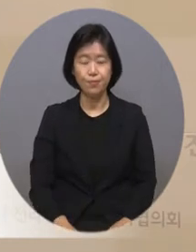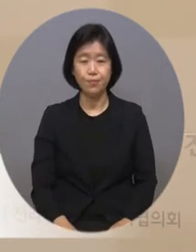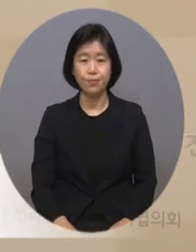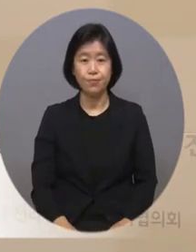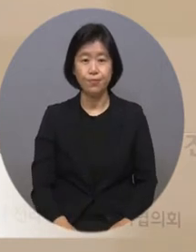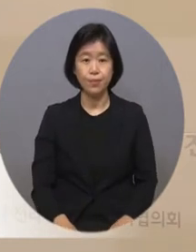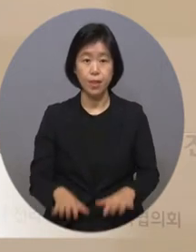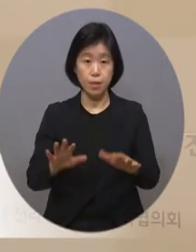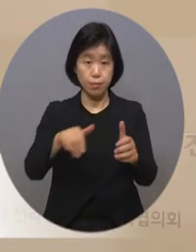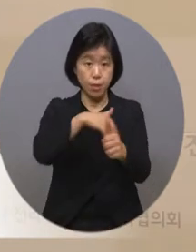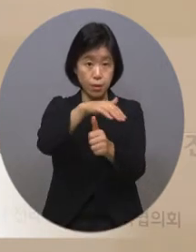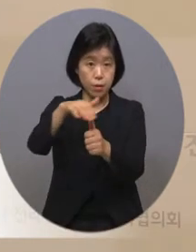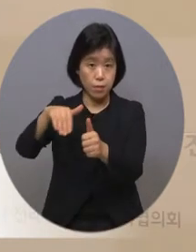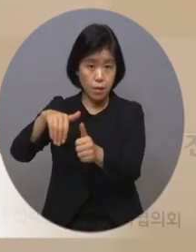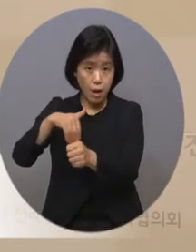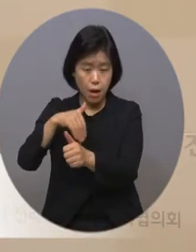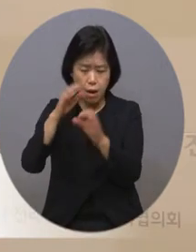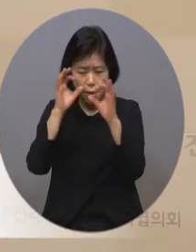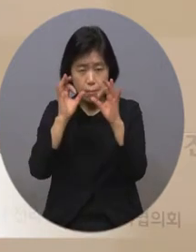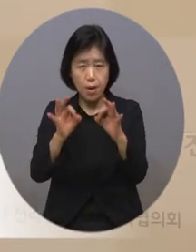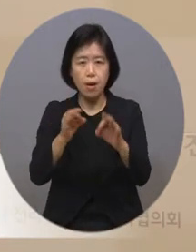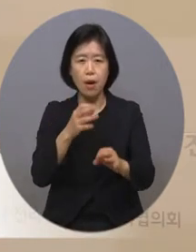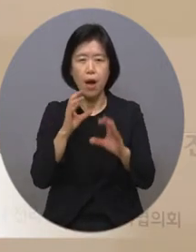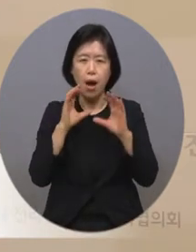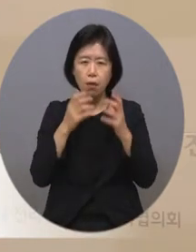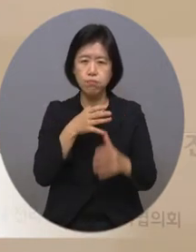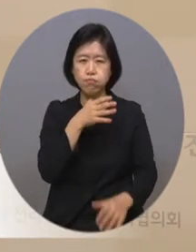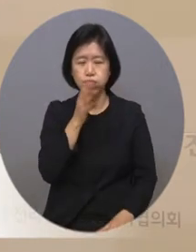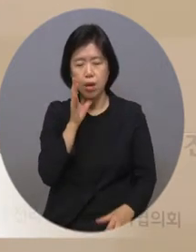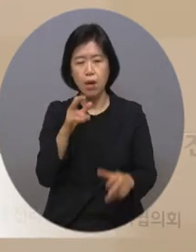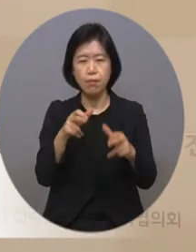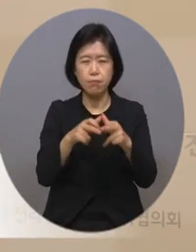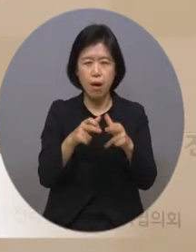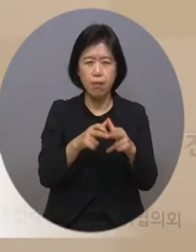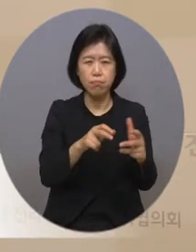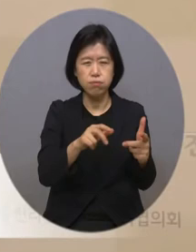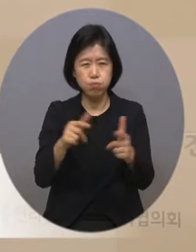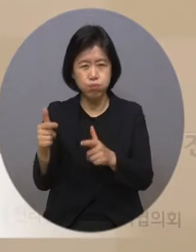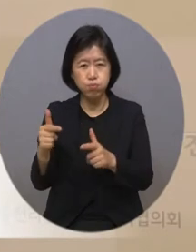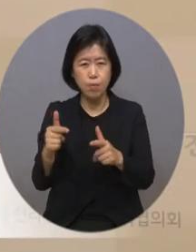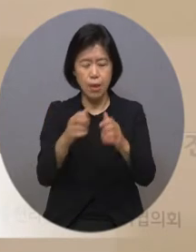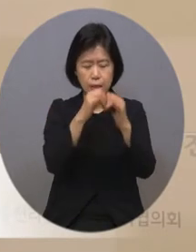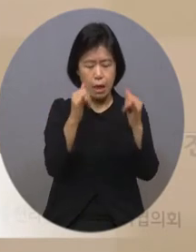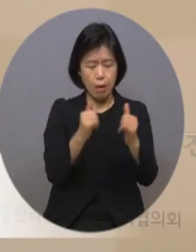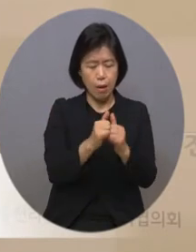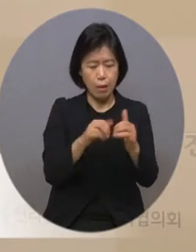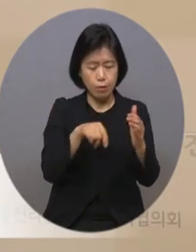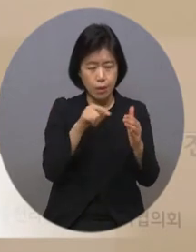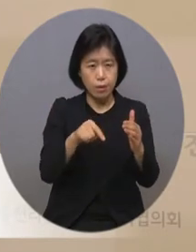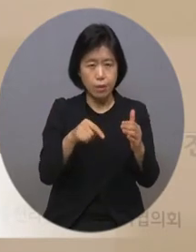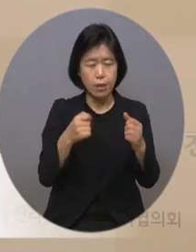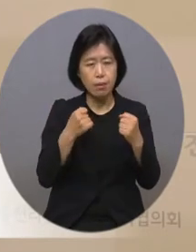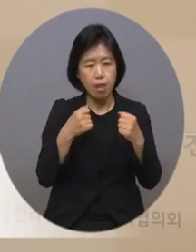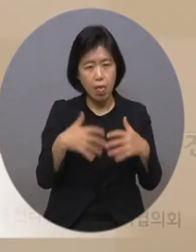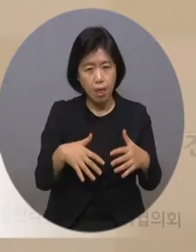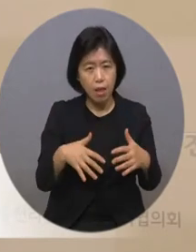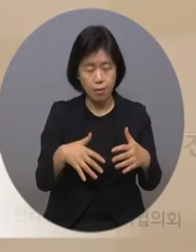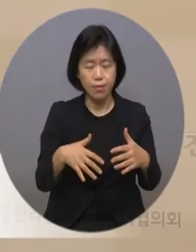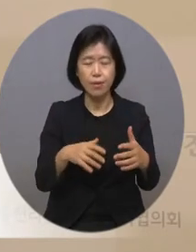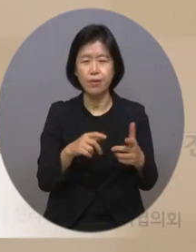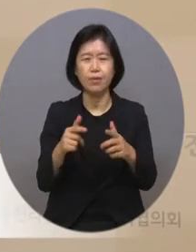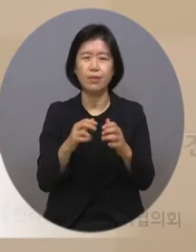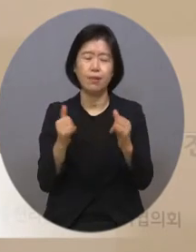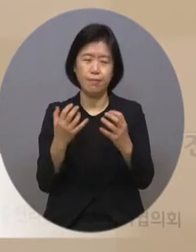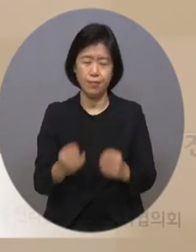우리 현장에는 아동, 노인, 장애인 등 사회적으로 취약하고 어려운 우리 어르신과